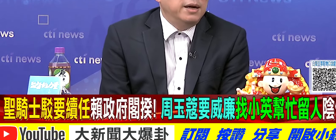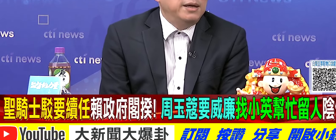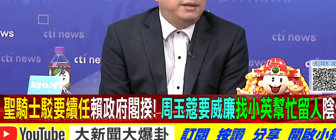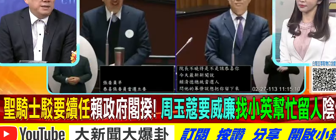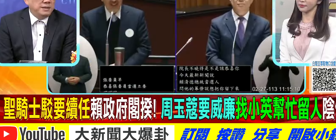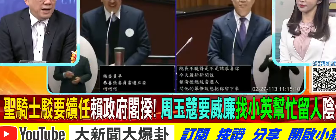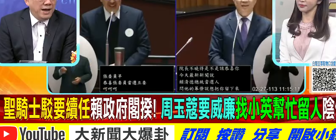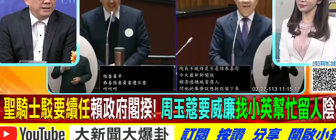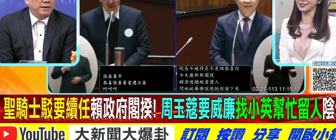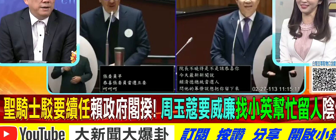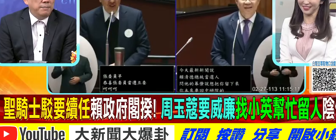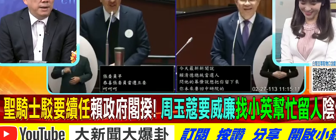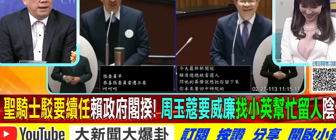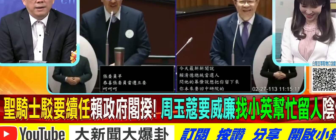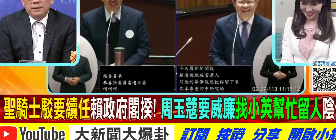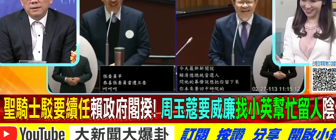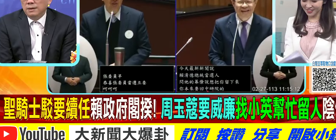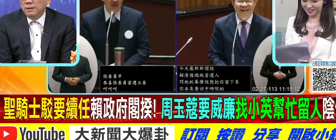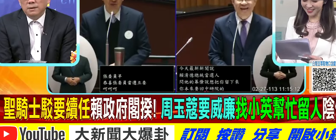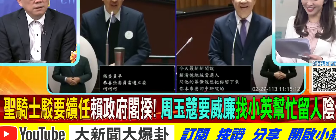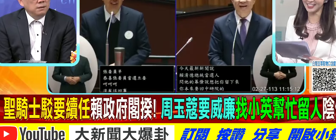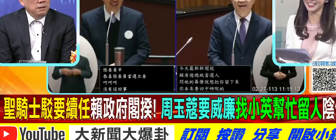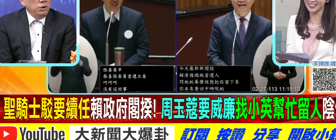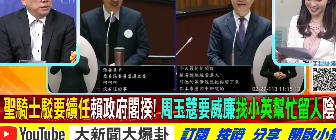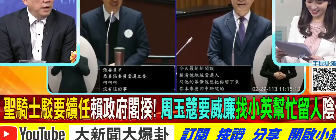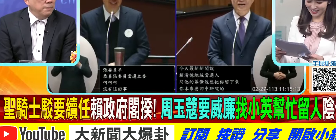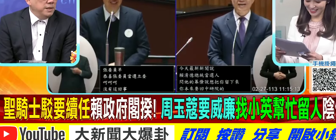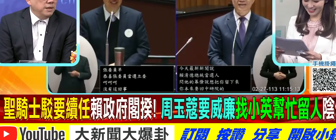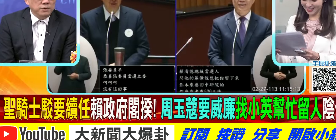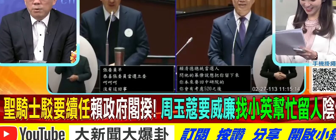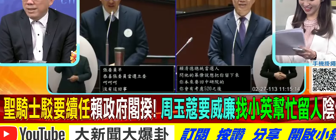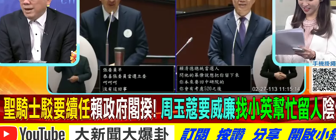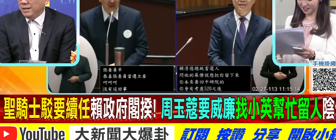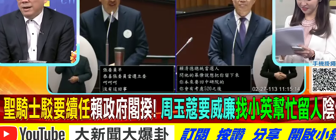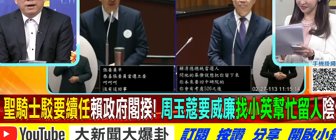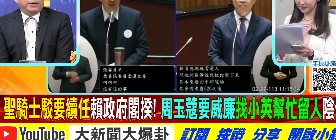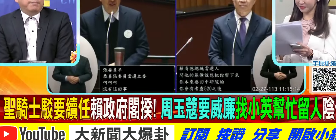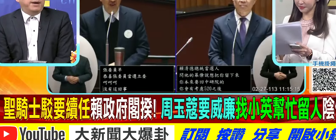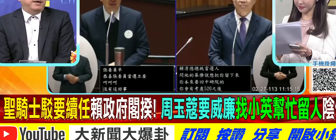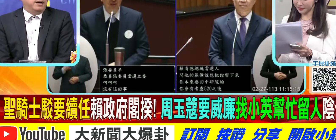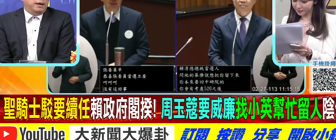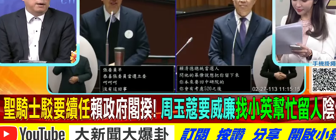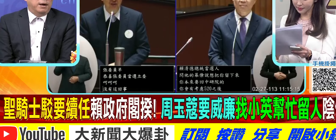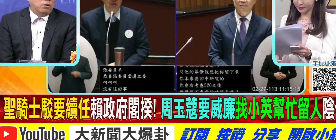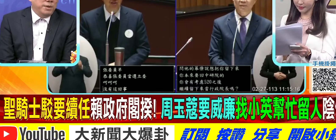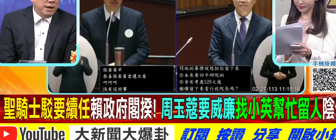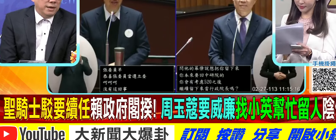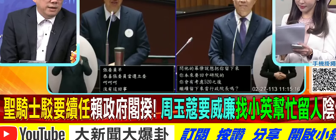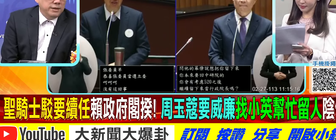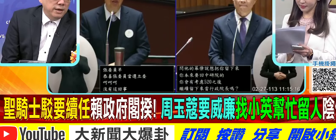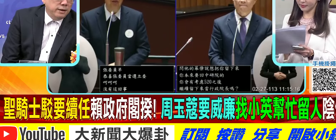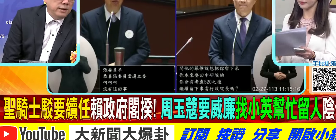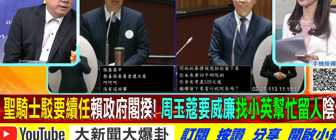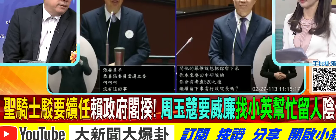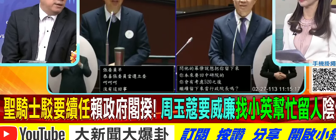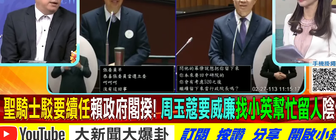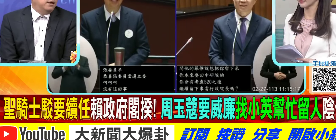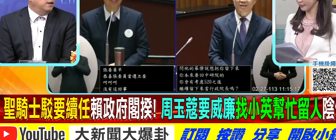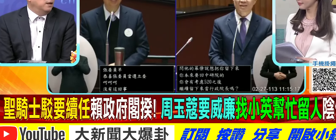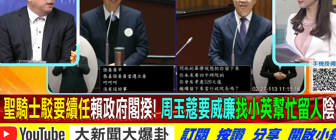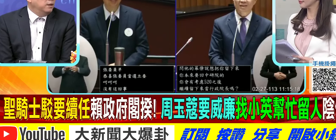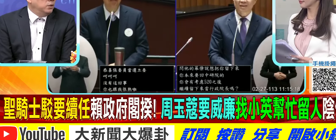是一个能力极差的人嘛，你留下来民进党就完蛋了啦，我讲白了啦，搞不好国民党很乐见啦，